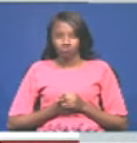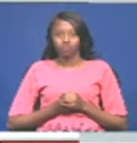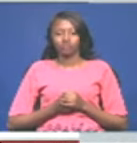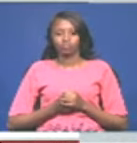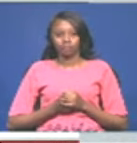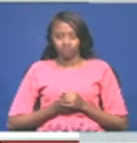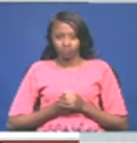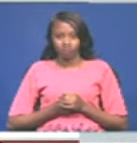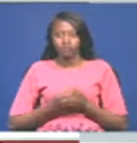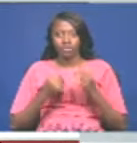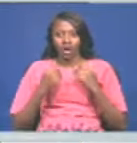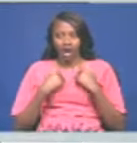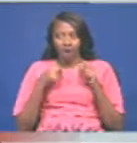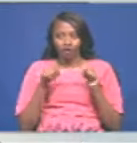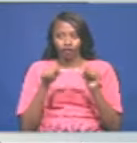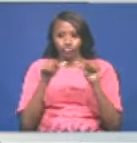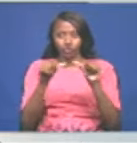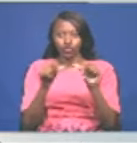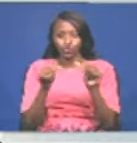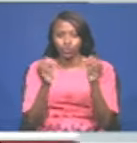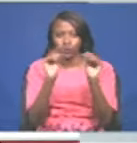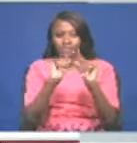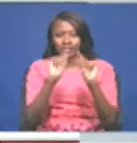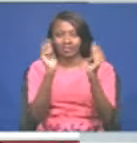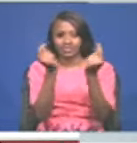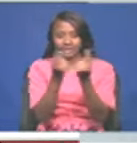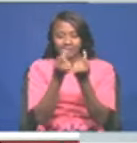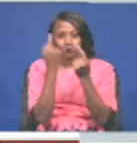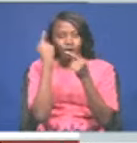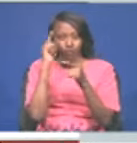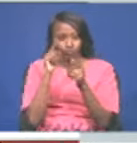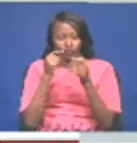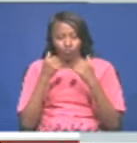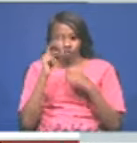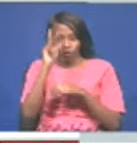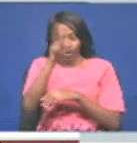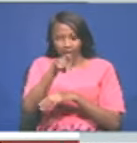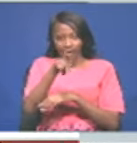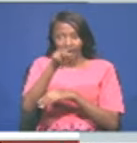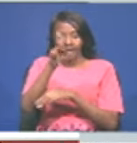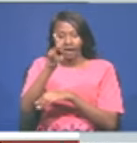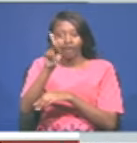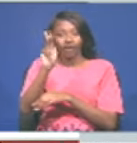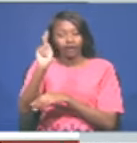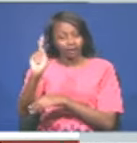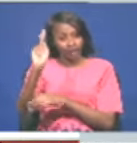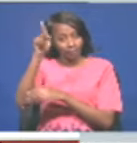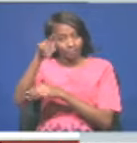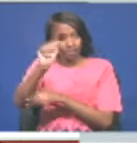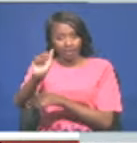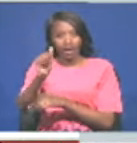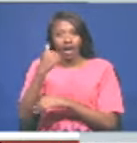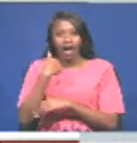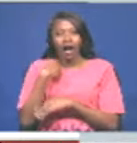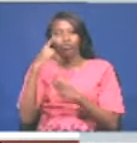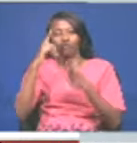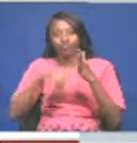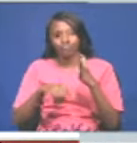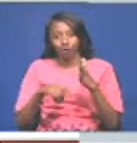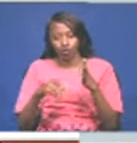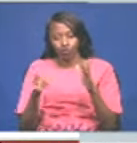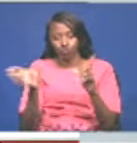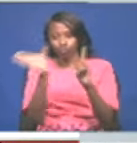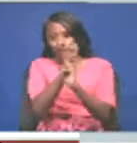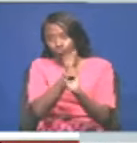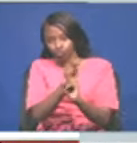Huko haya kijiri, timu ya halmashauri ya bandari humo nchini KPA imeboresha matumaini yake ya kunyakua taji ya kanda ya tano